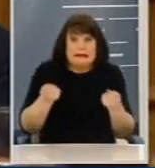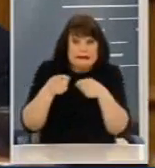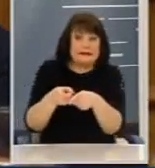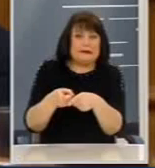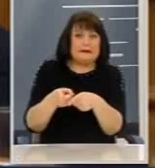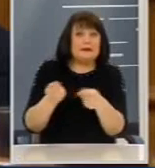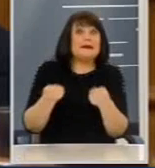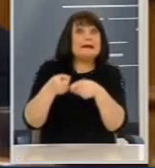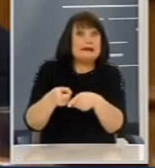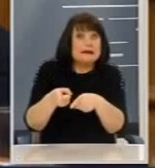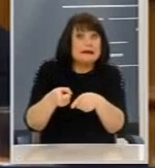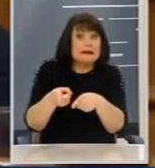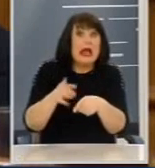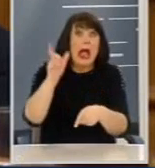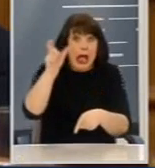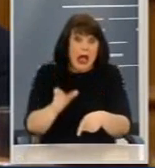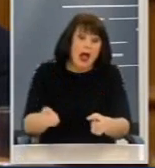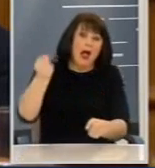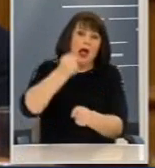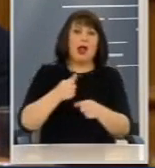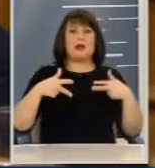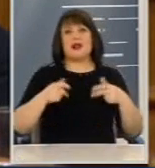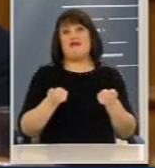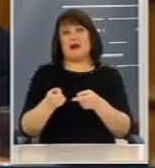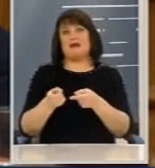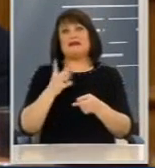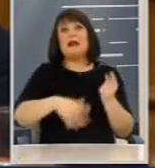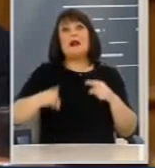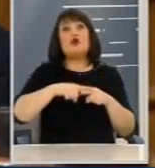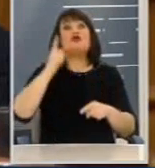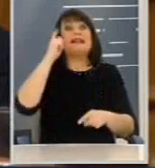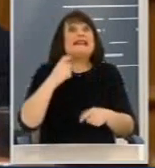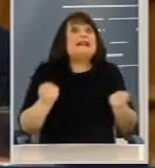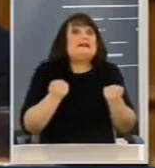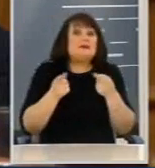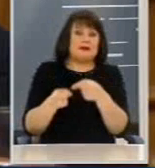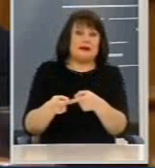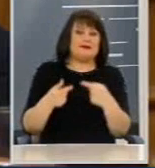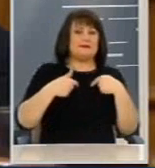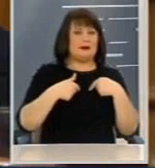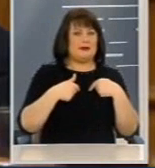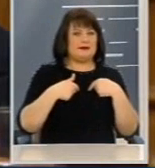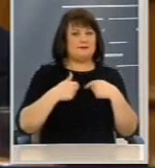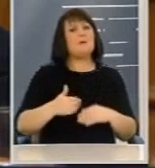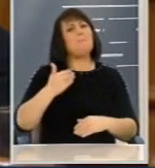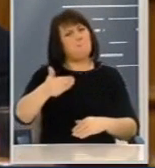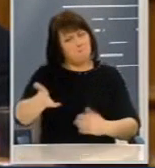τον τόπο να ήσασταν εσείς στη διακυβέρνηση. Πάμε παρακάτω.